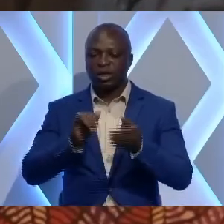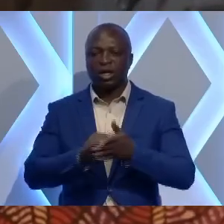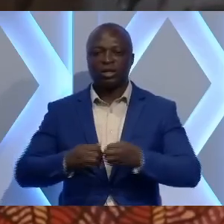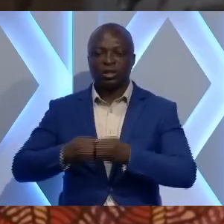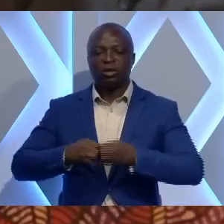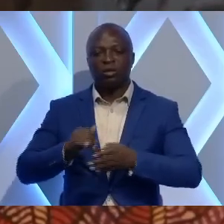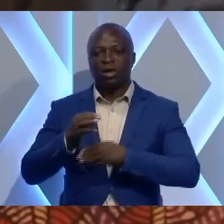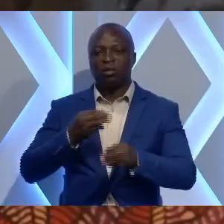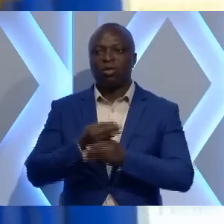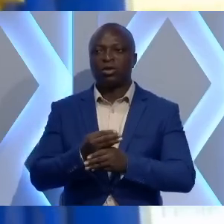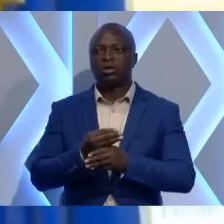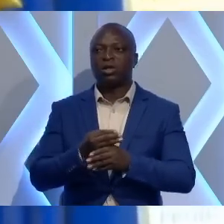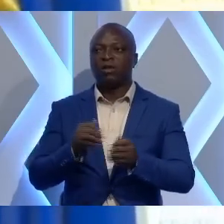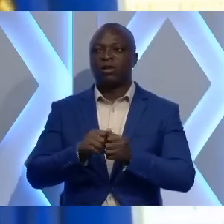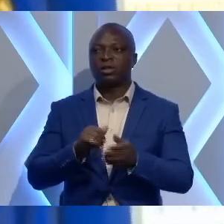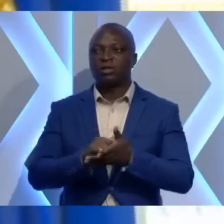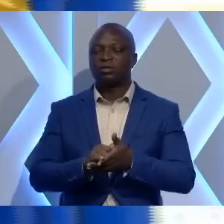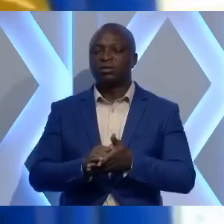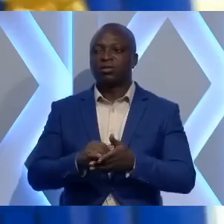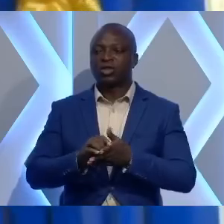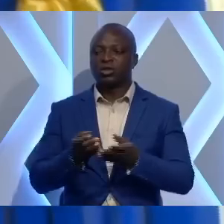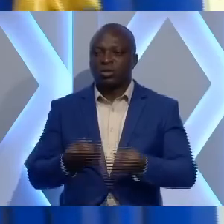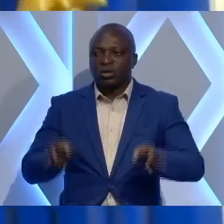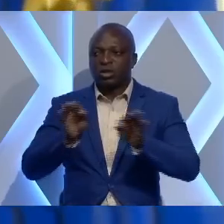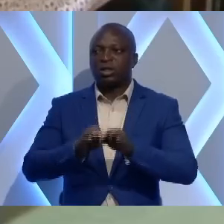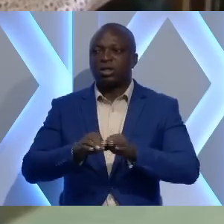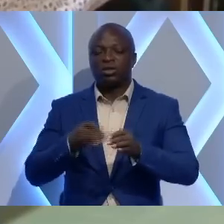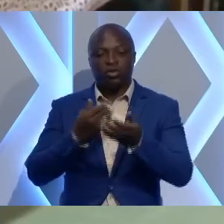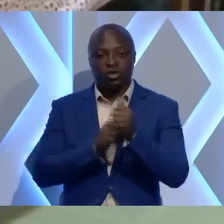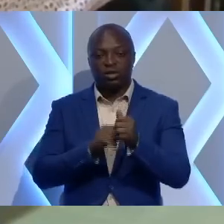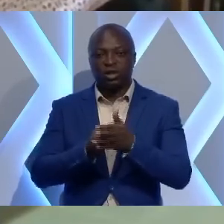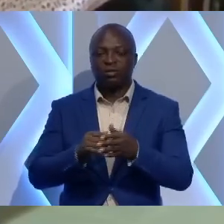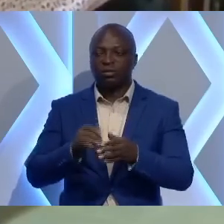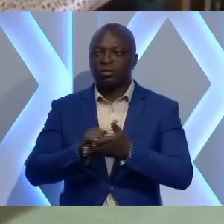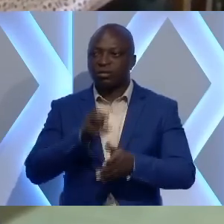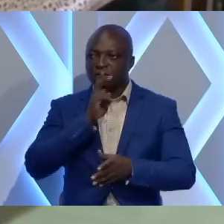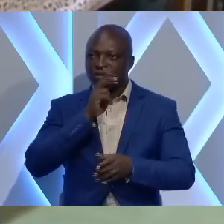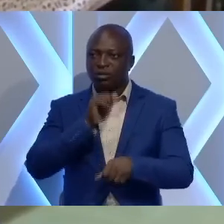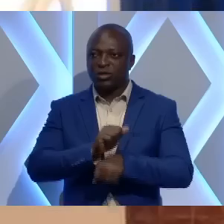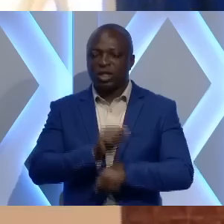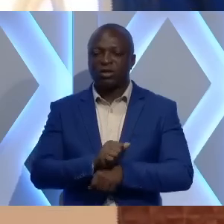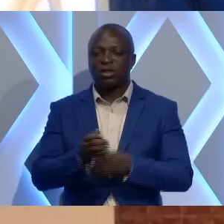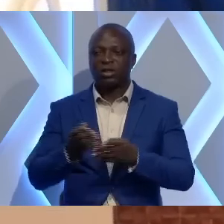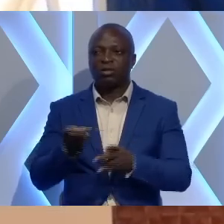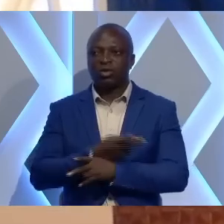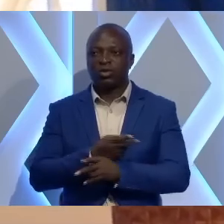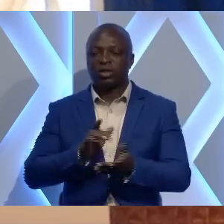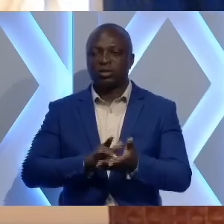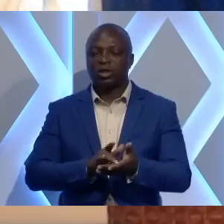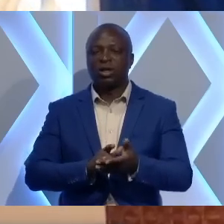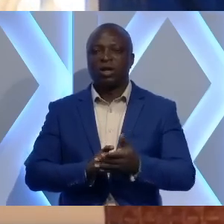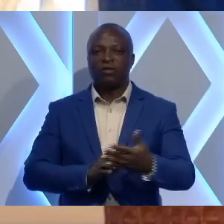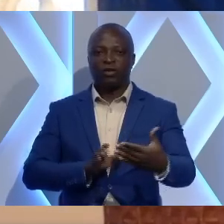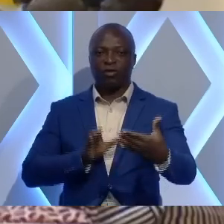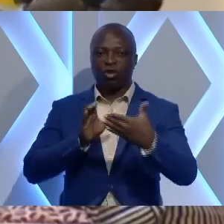pour un monde exempt d'armes chimiques. L'urgence, c'est de se rendre compte de l'action dévastatrice des produits ou armes chimiques et faire front